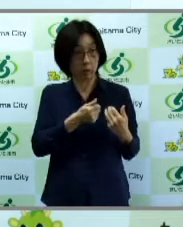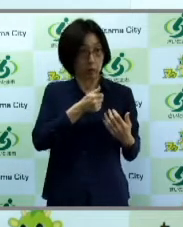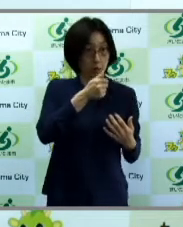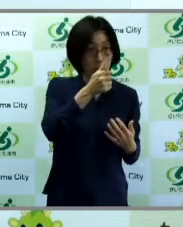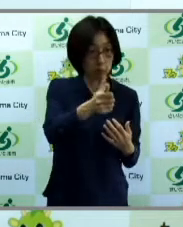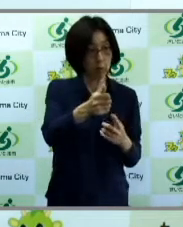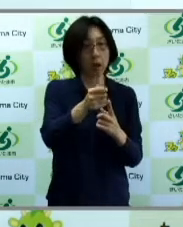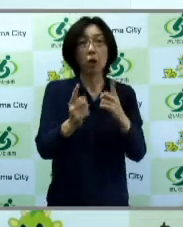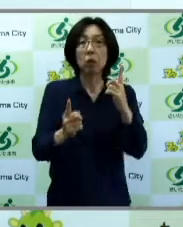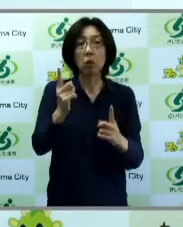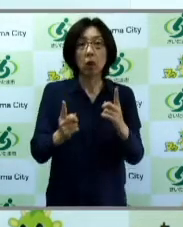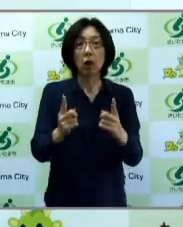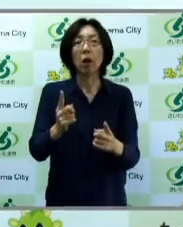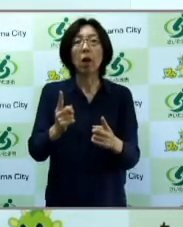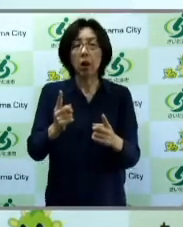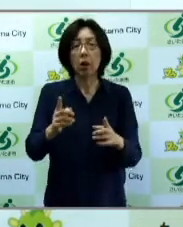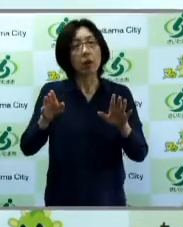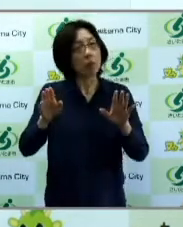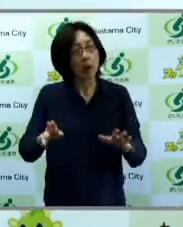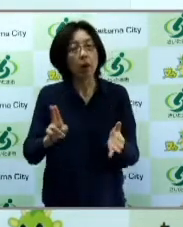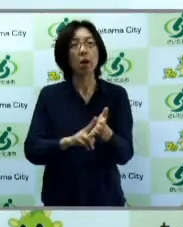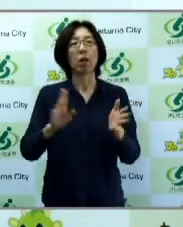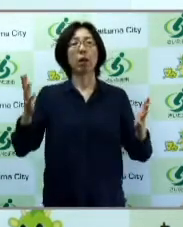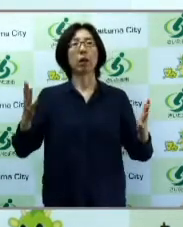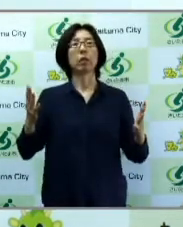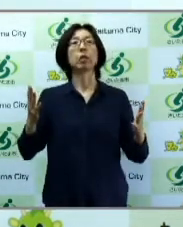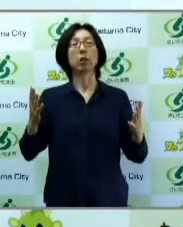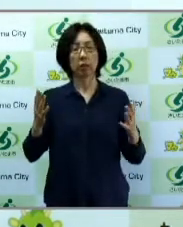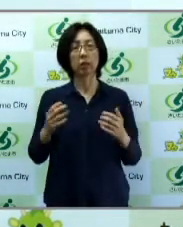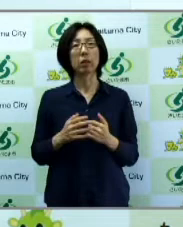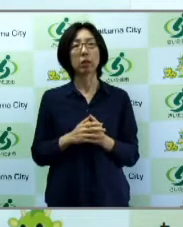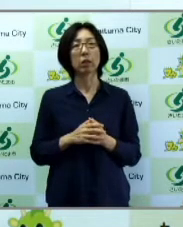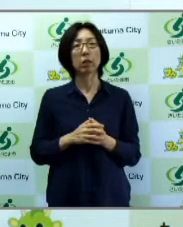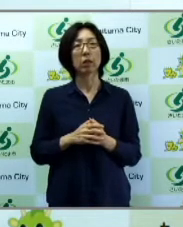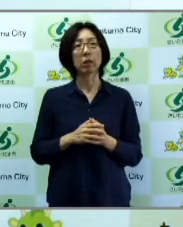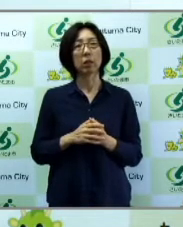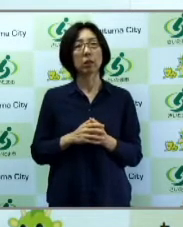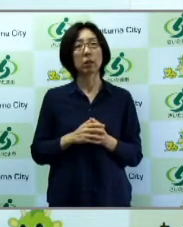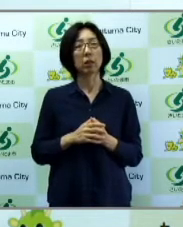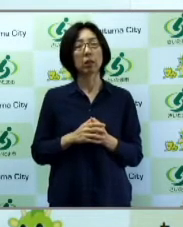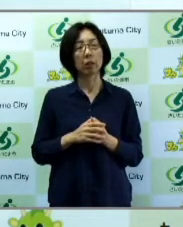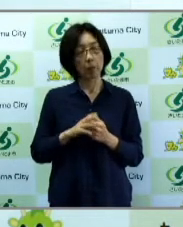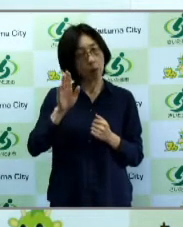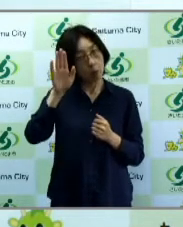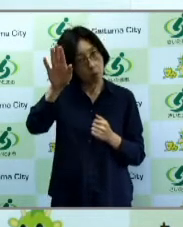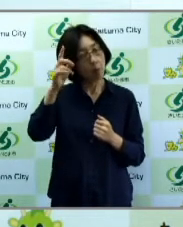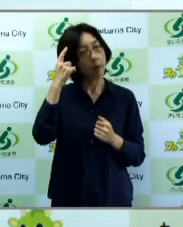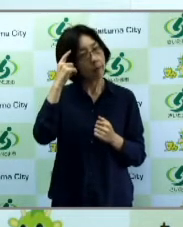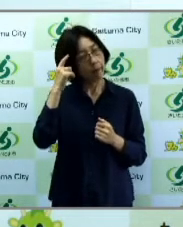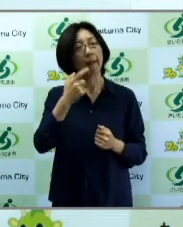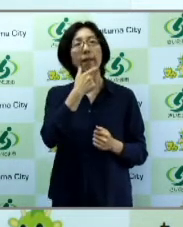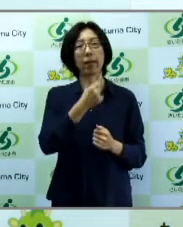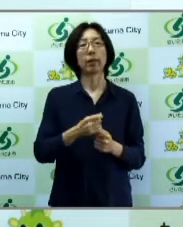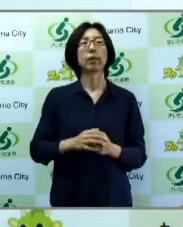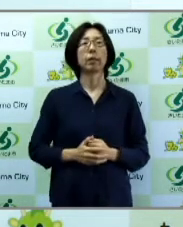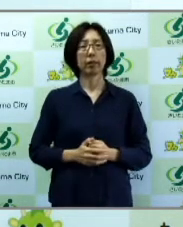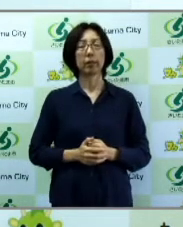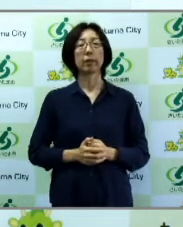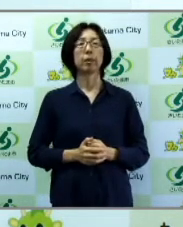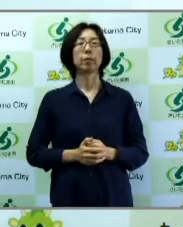めて今後適切なタイミングに、やることも考えていきたいと思っています。